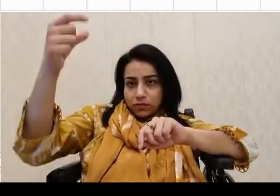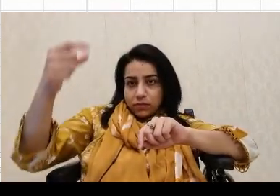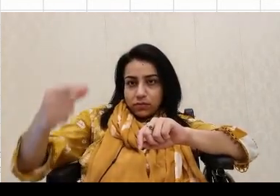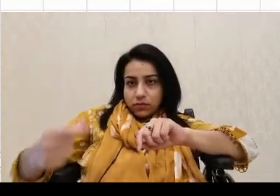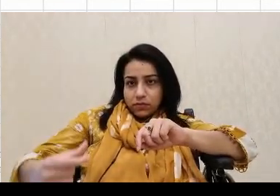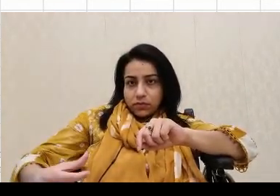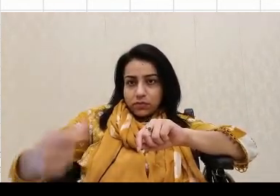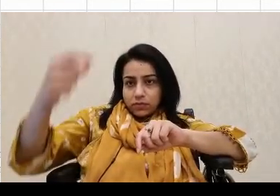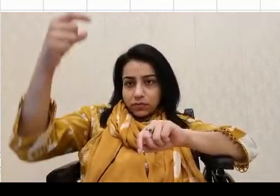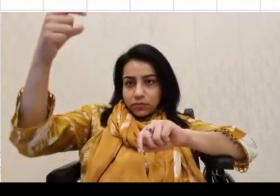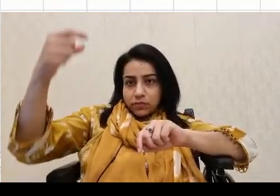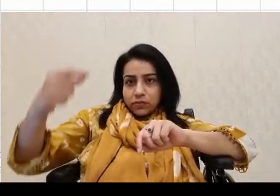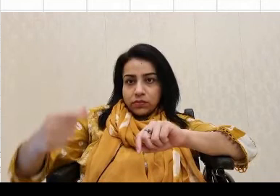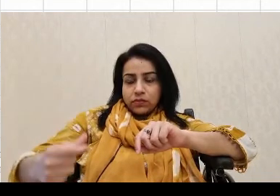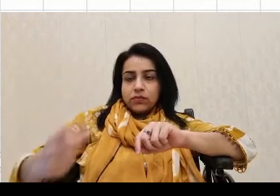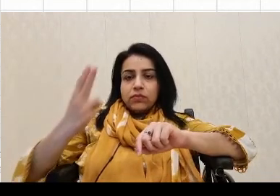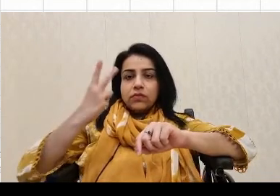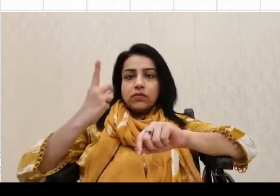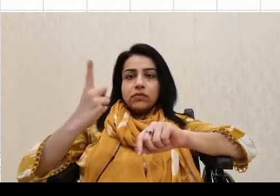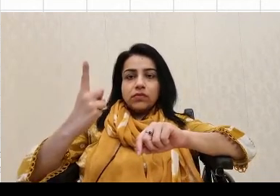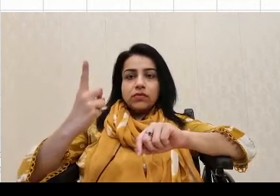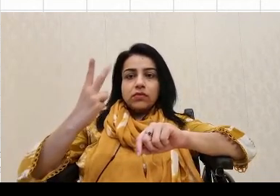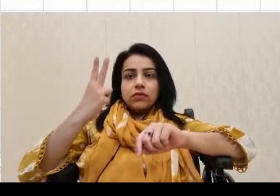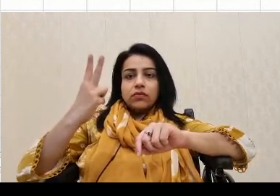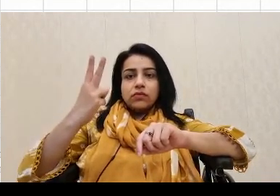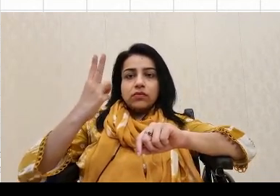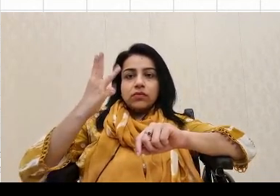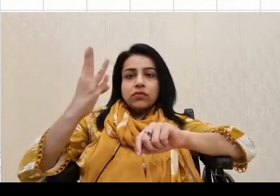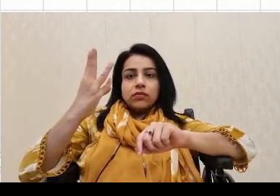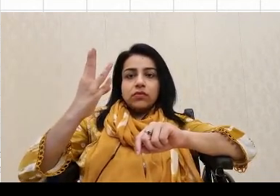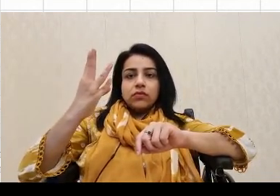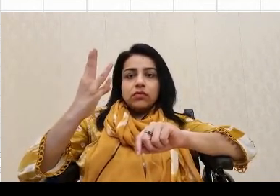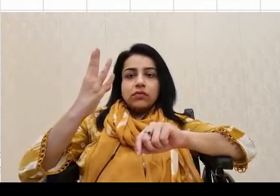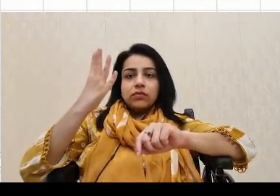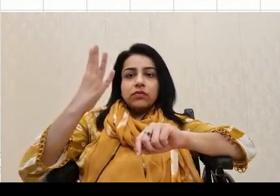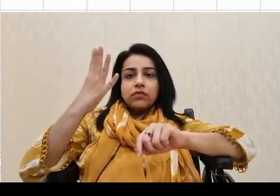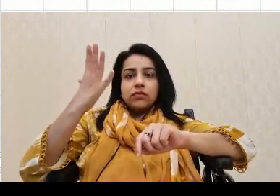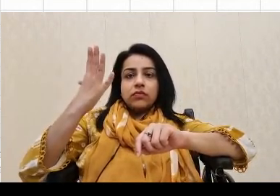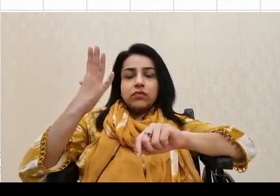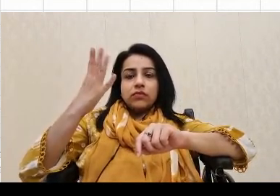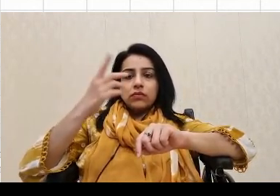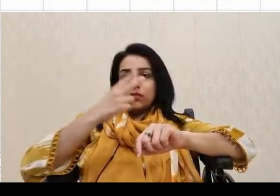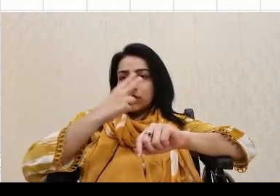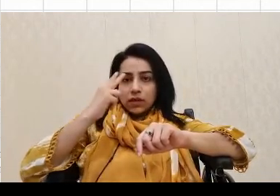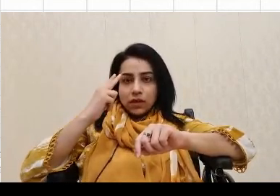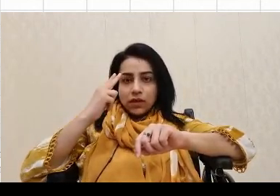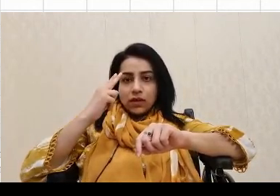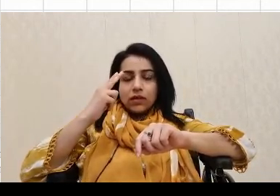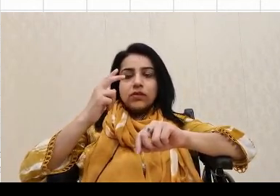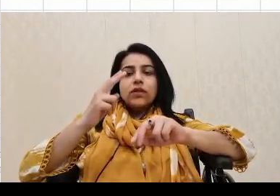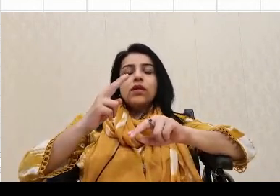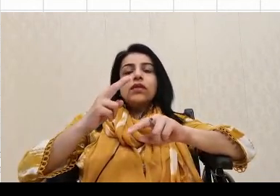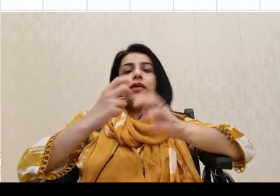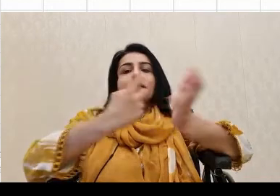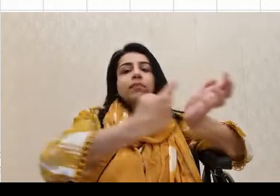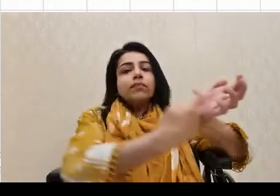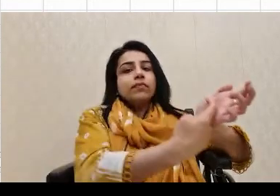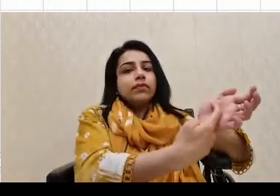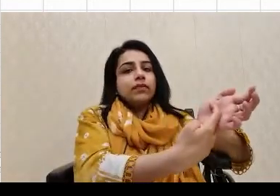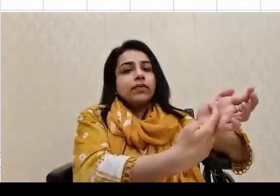नज़र आ रही है, इसे हम कहते हैं रोज़ और हॉरिजॉन्टल पोजीशन में राइट